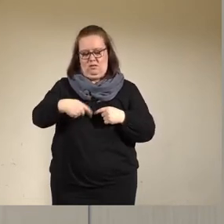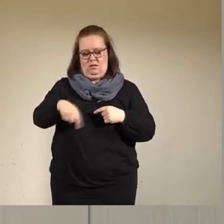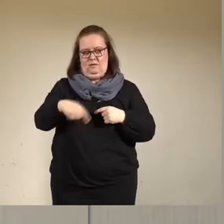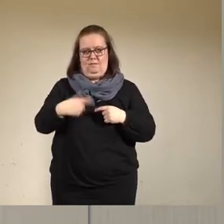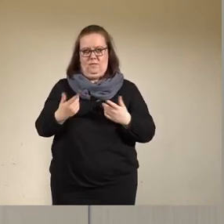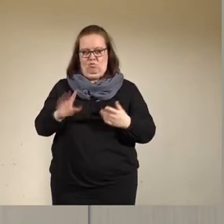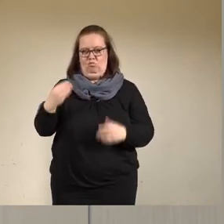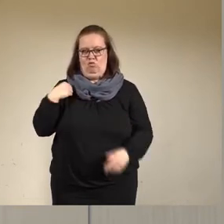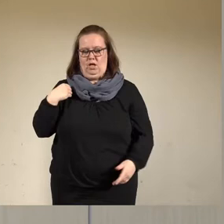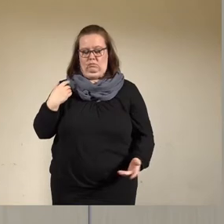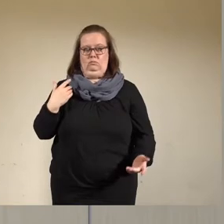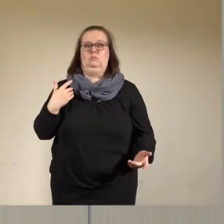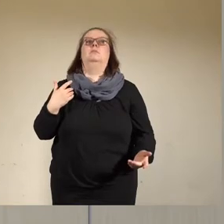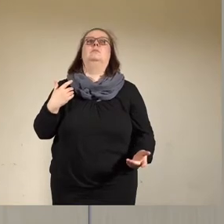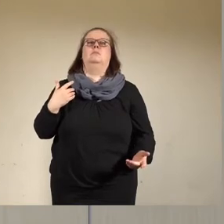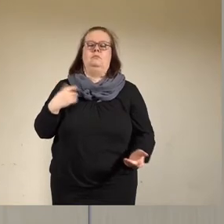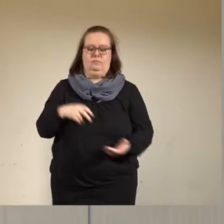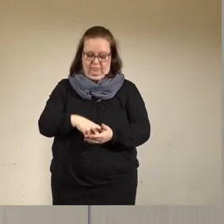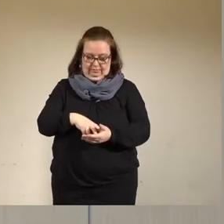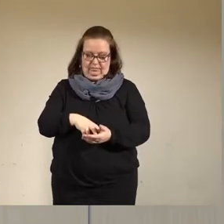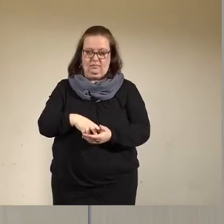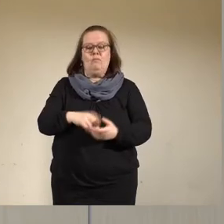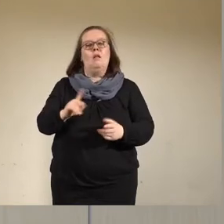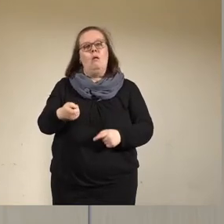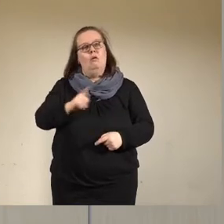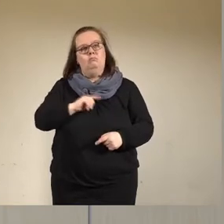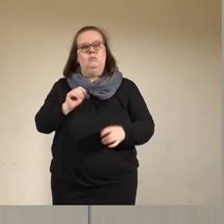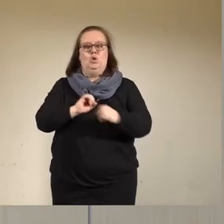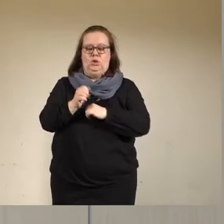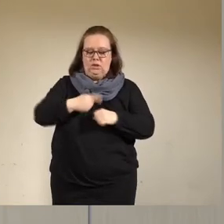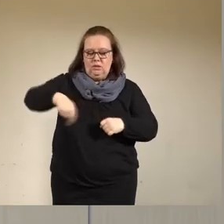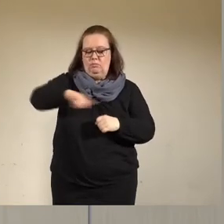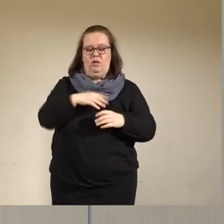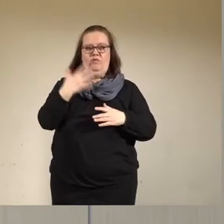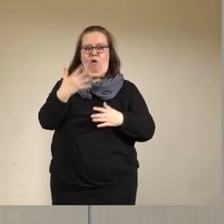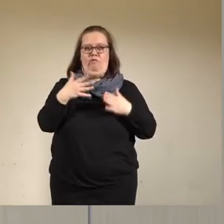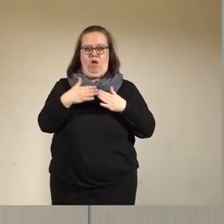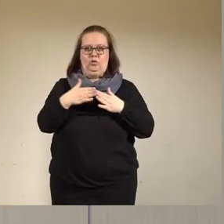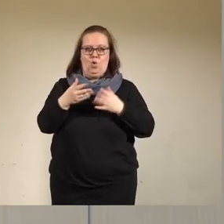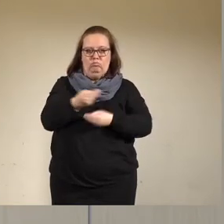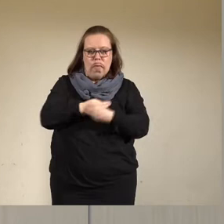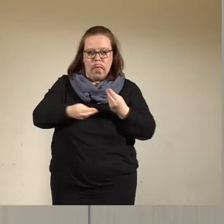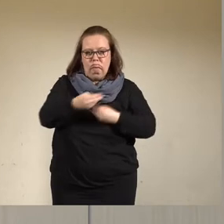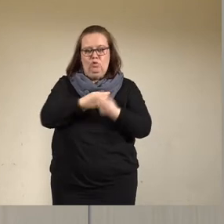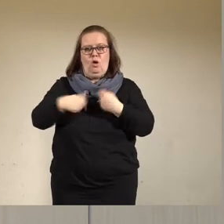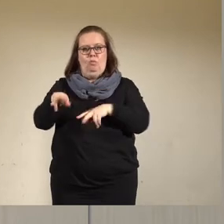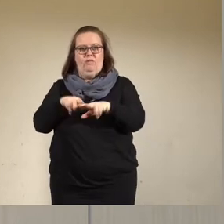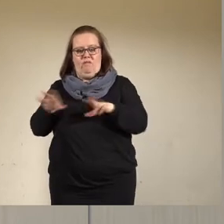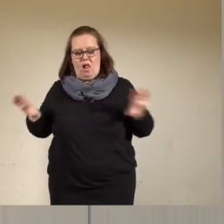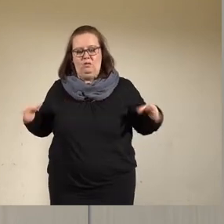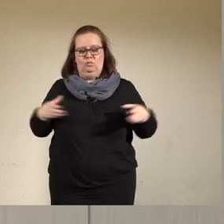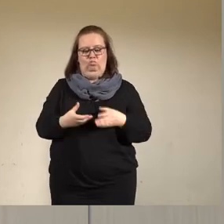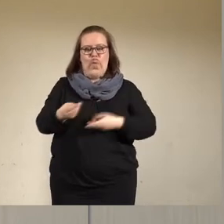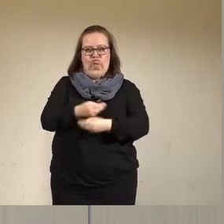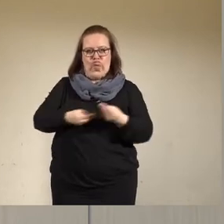Mittelfristplanung um die Ecke kam. Aber auch hier haben wir das gemeinsam mit den 5 Fraktionen und gemeinsam mit der Verwaltung